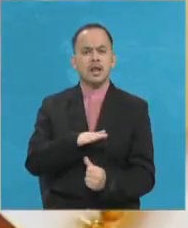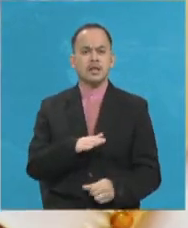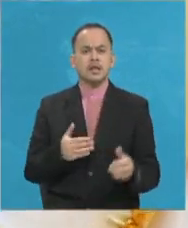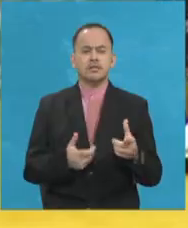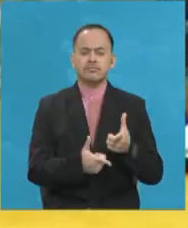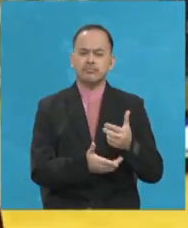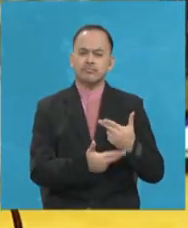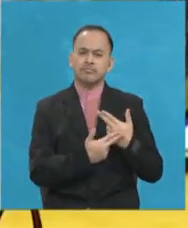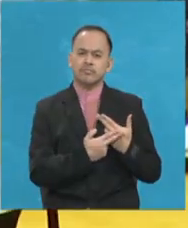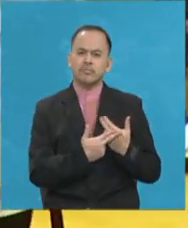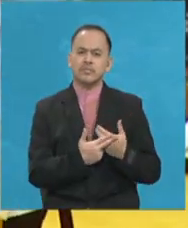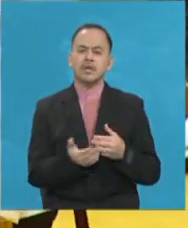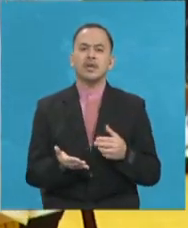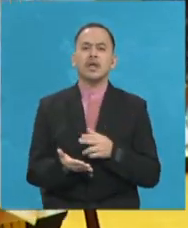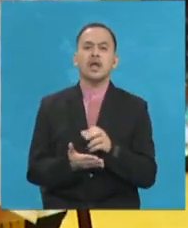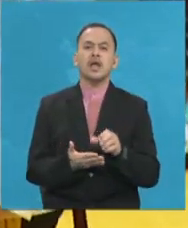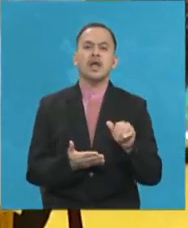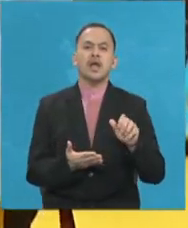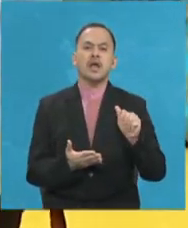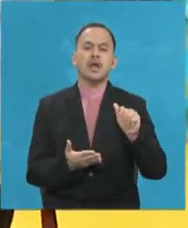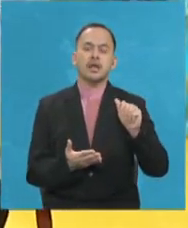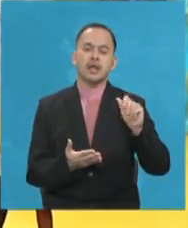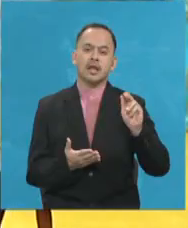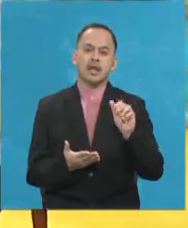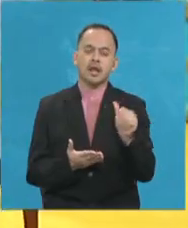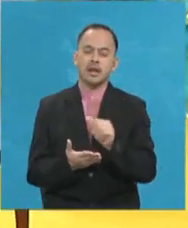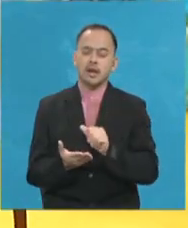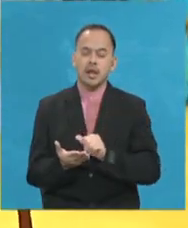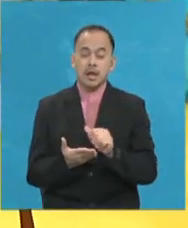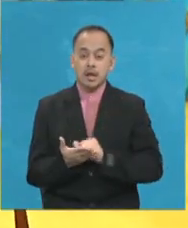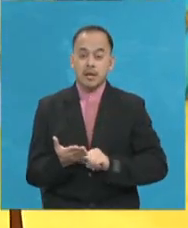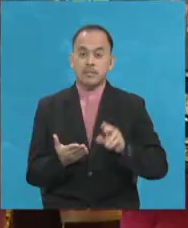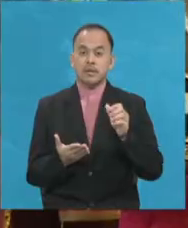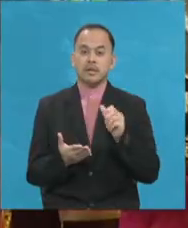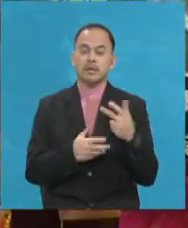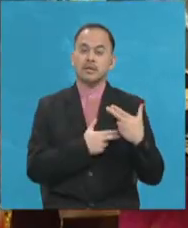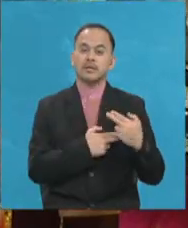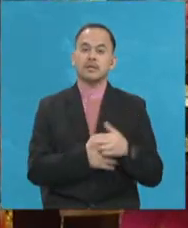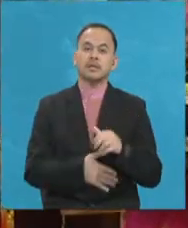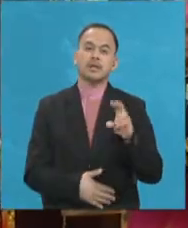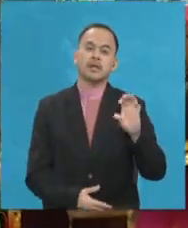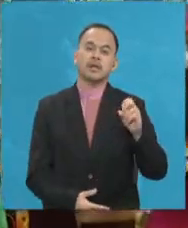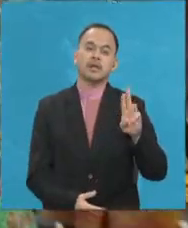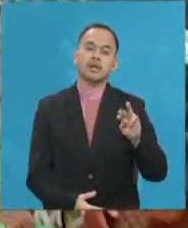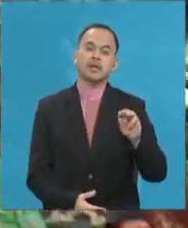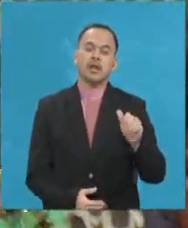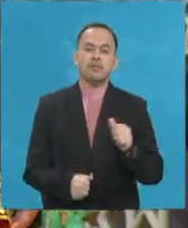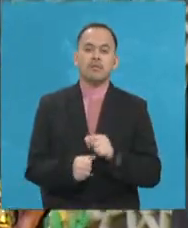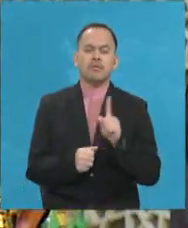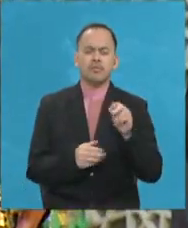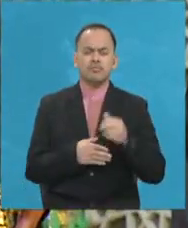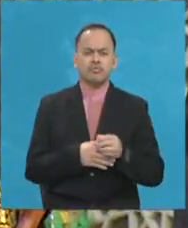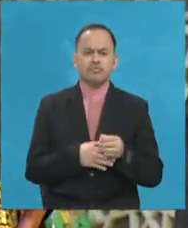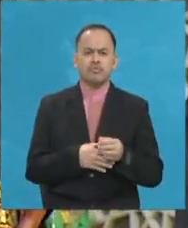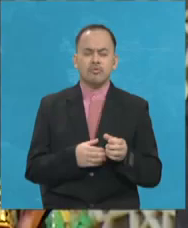ketenteraan di Academy ton projects Juli yang teramat Mulia mencuri bidang kerja ya Sebagai